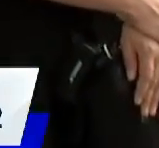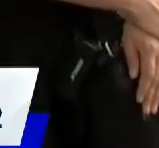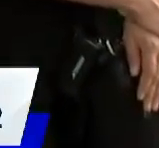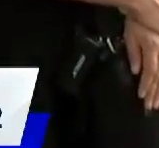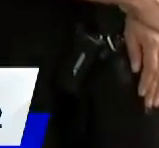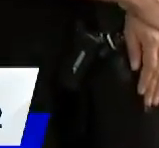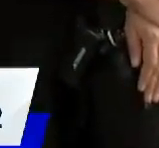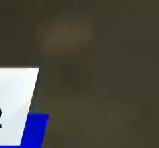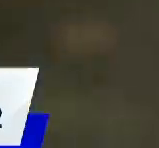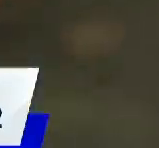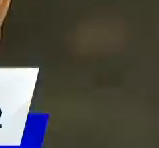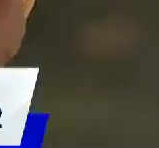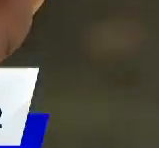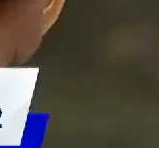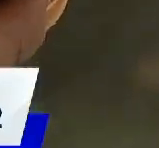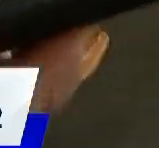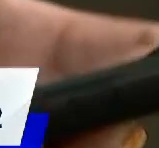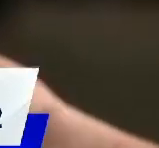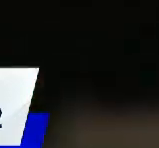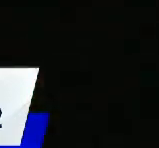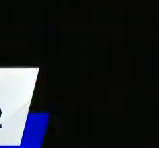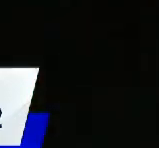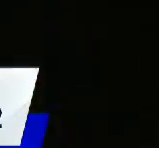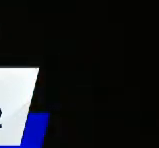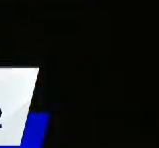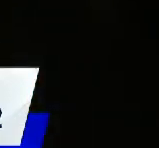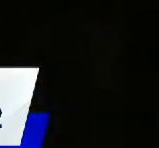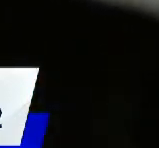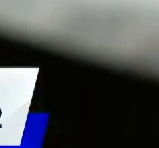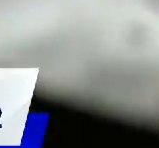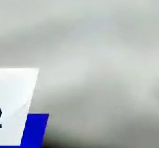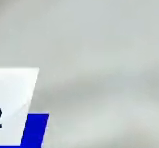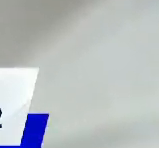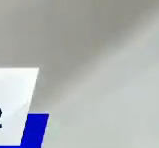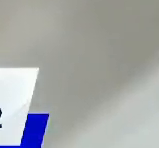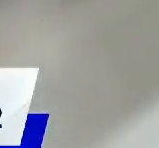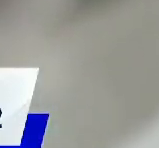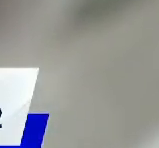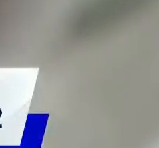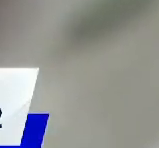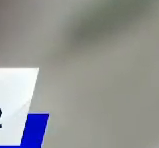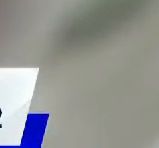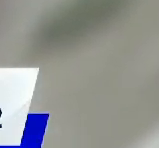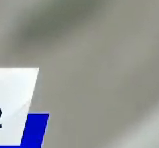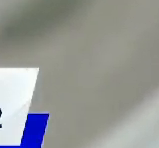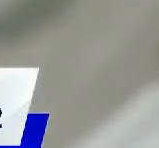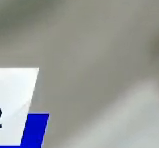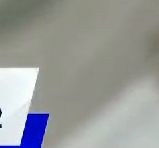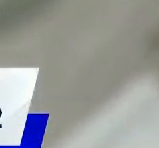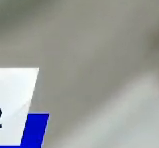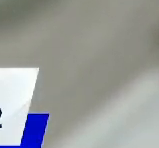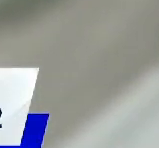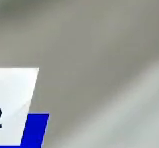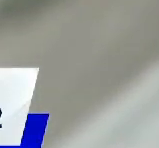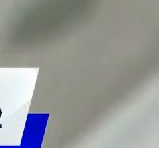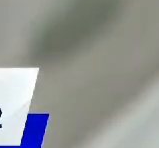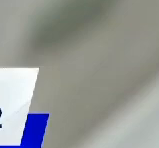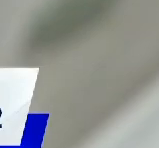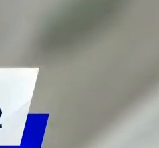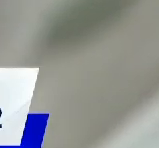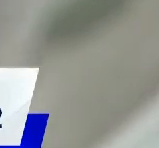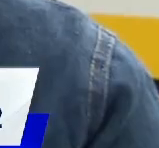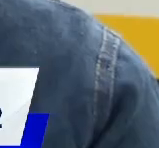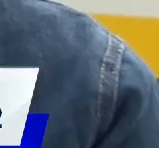ng trabaho. Taga Cotabato ang midwife na si Eileen. Sa Maynila siya nakakuha ng trabaho bilang